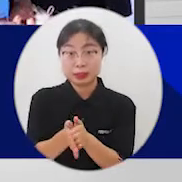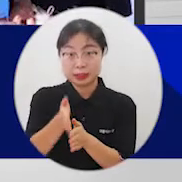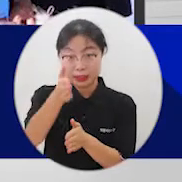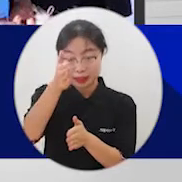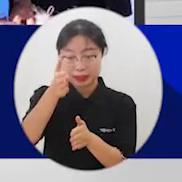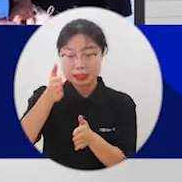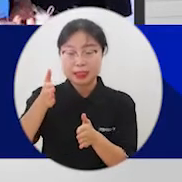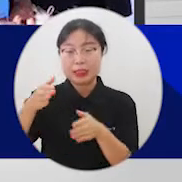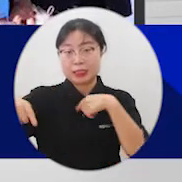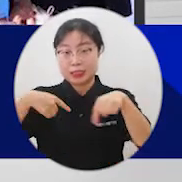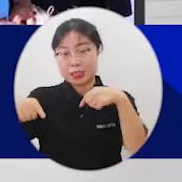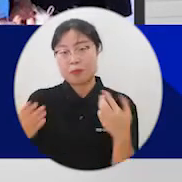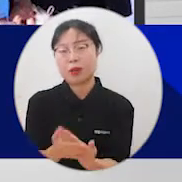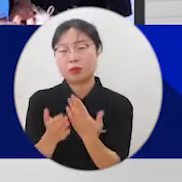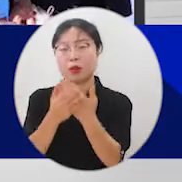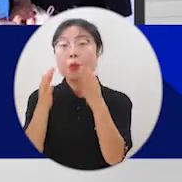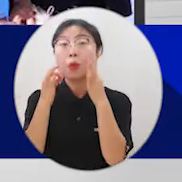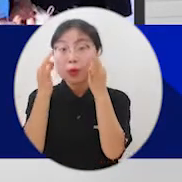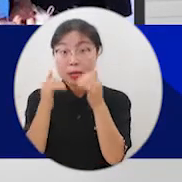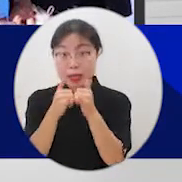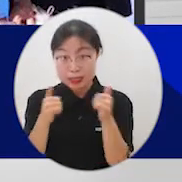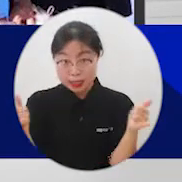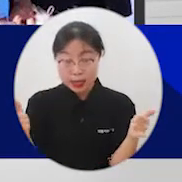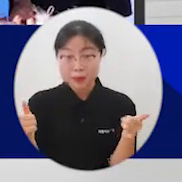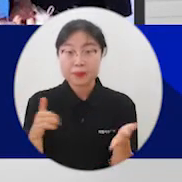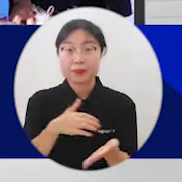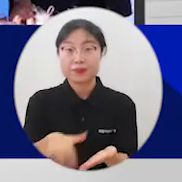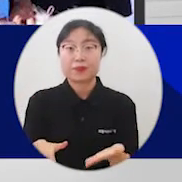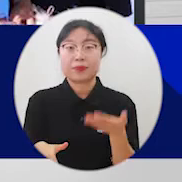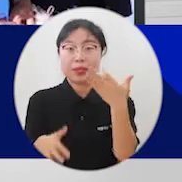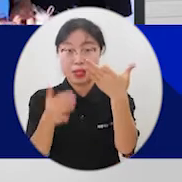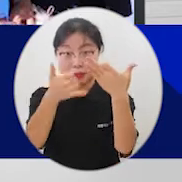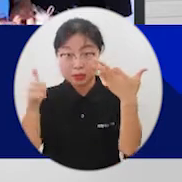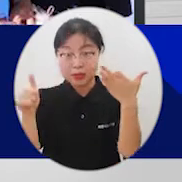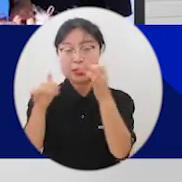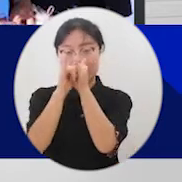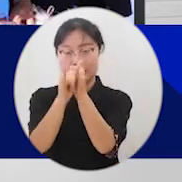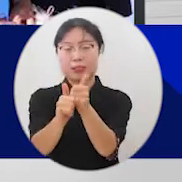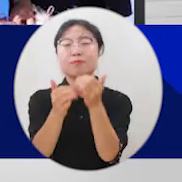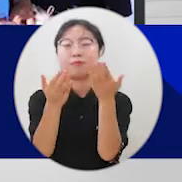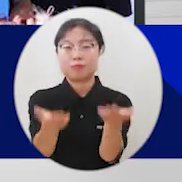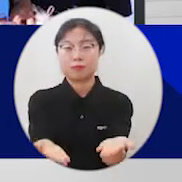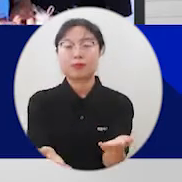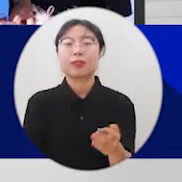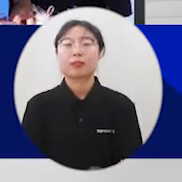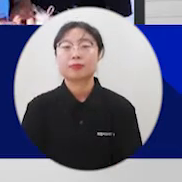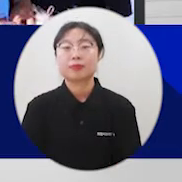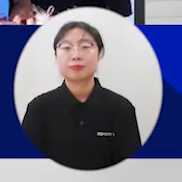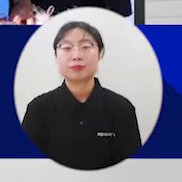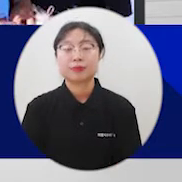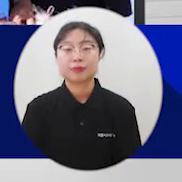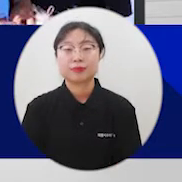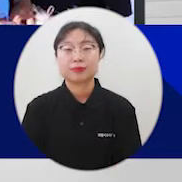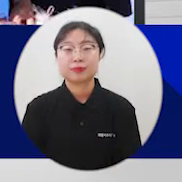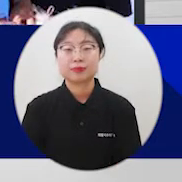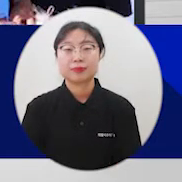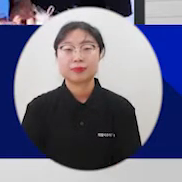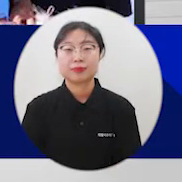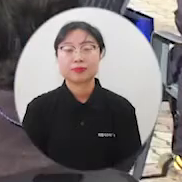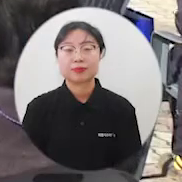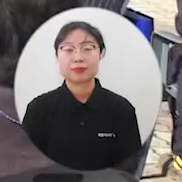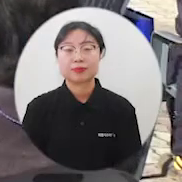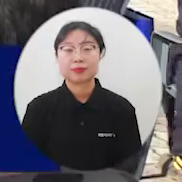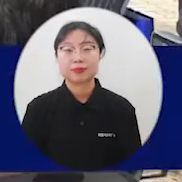의왕시의 시정 발전을 위해 노력한 부문별 모범시민 19명에 대한 제28회 시민대상 시상식이 열렸습니다.